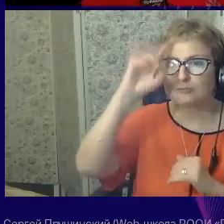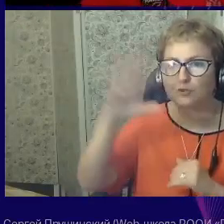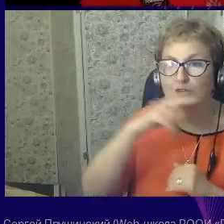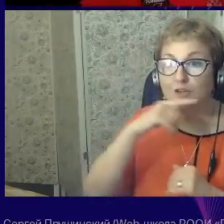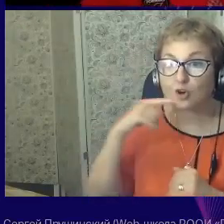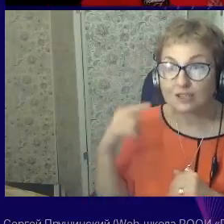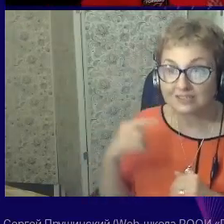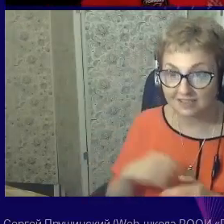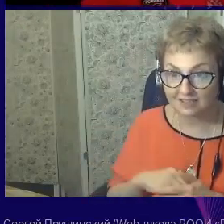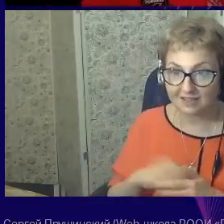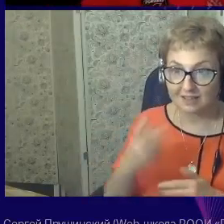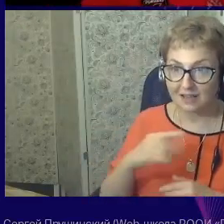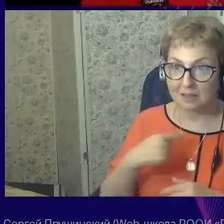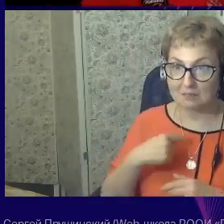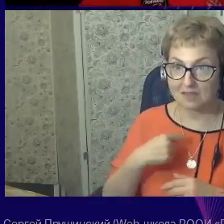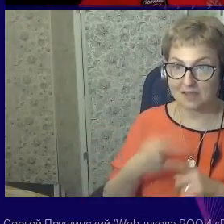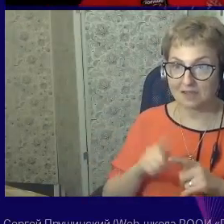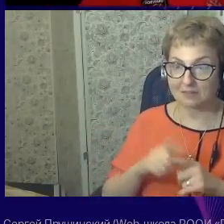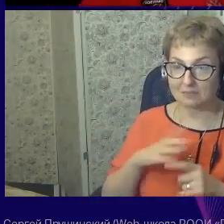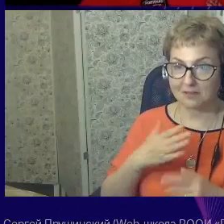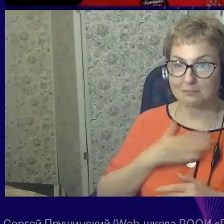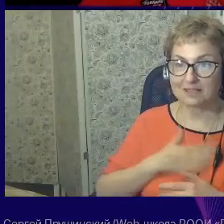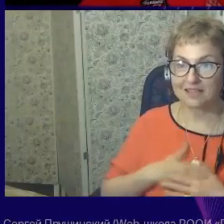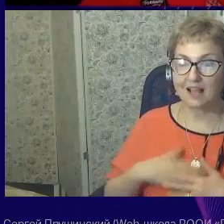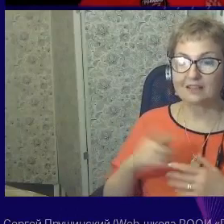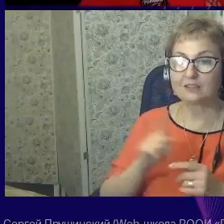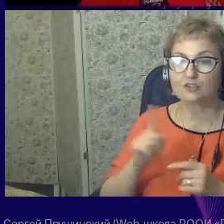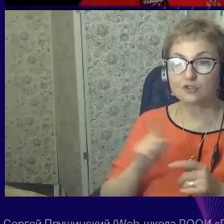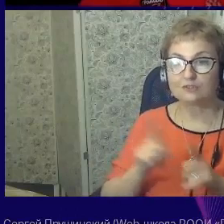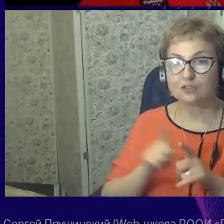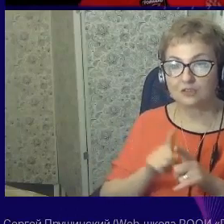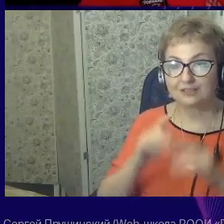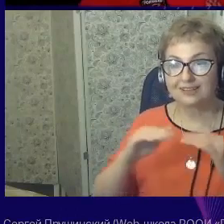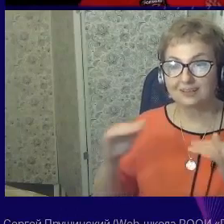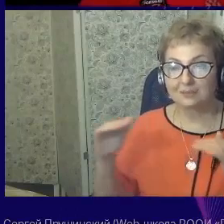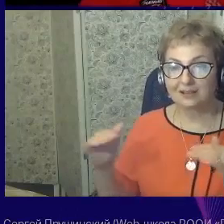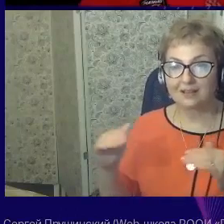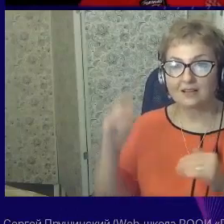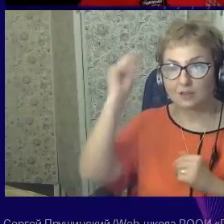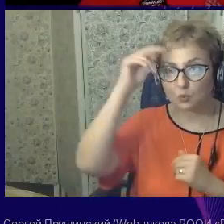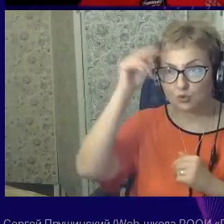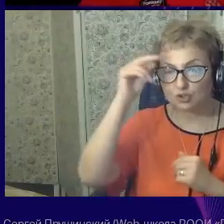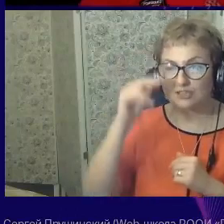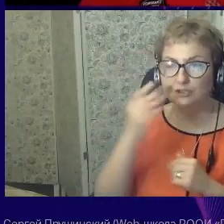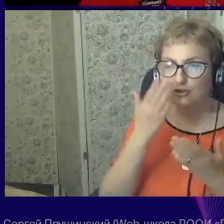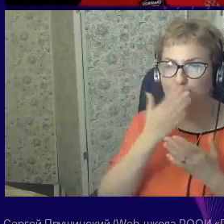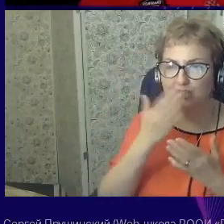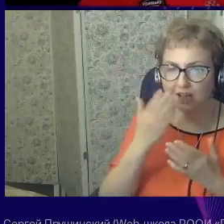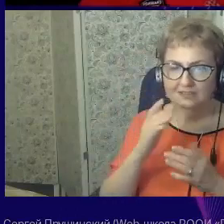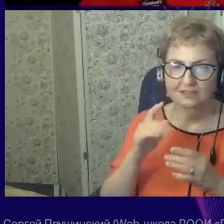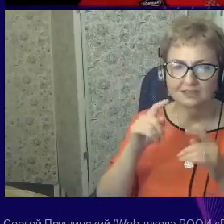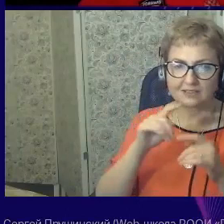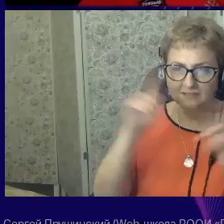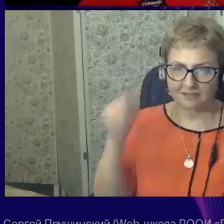России. Для меня это было, конечно, тоже очень приятно, что все-таки ребята научились читать карту